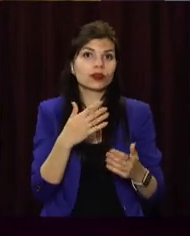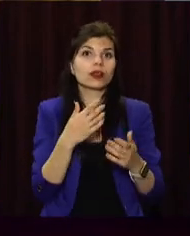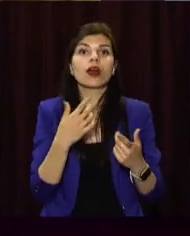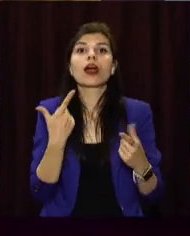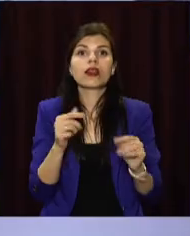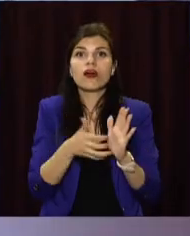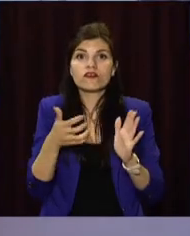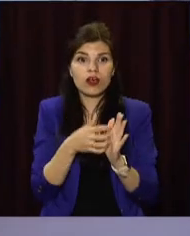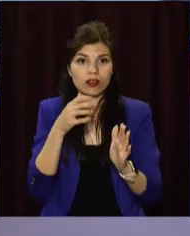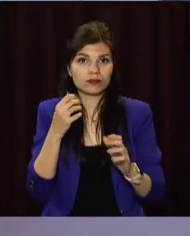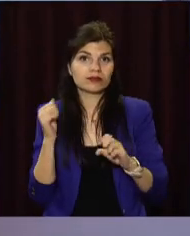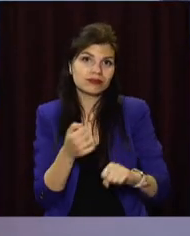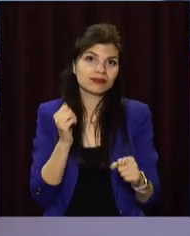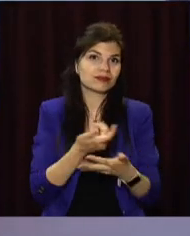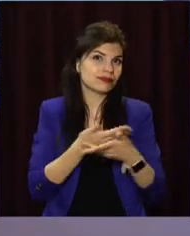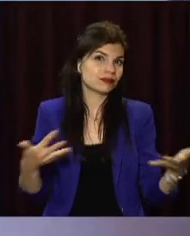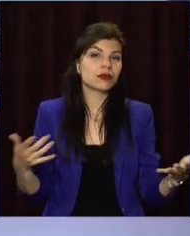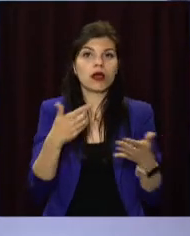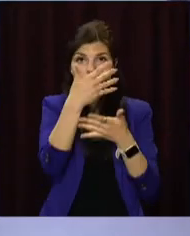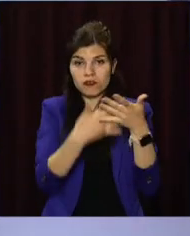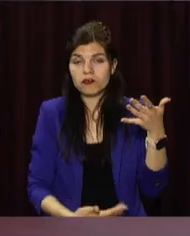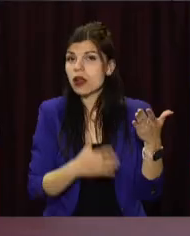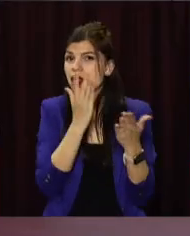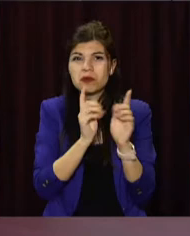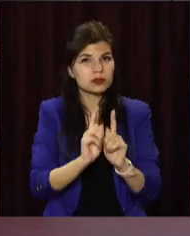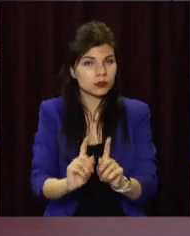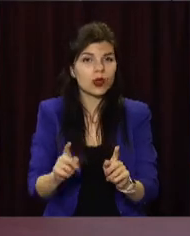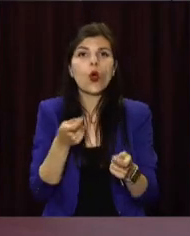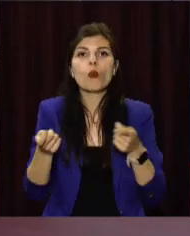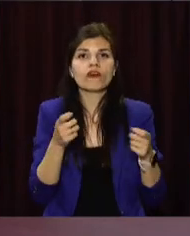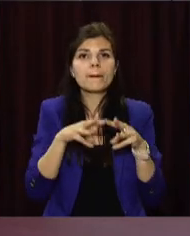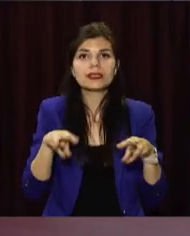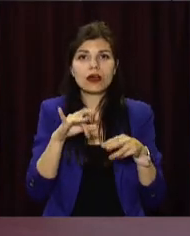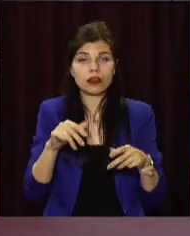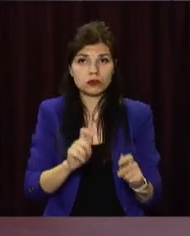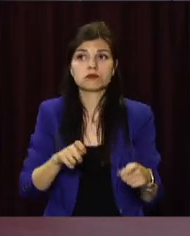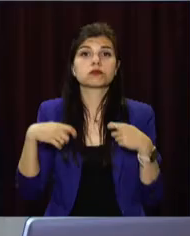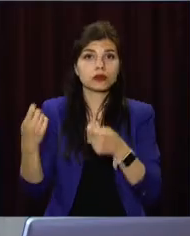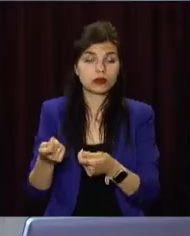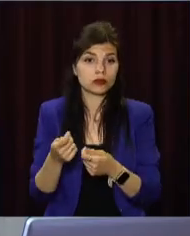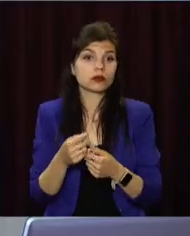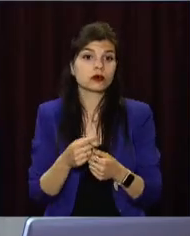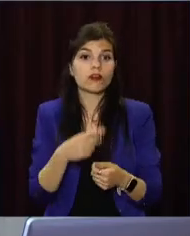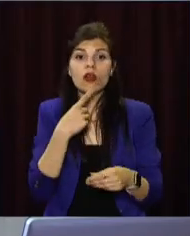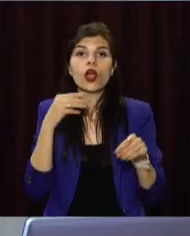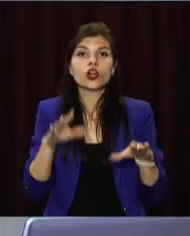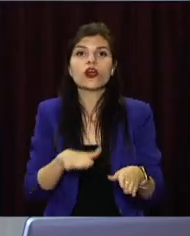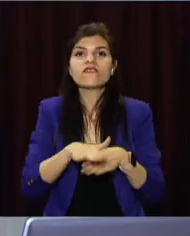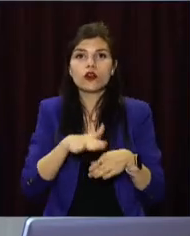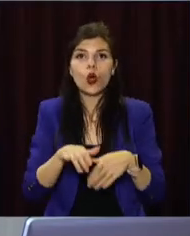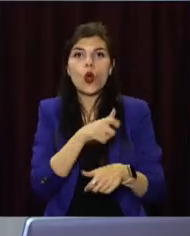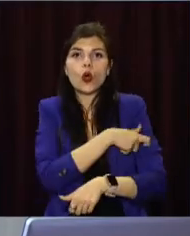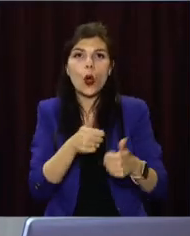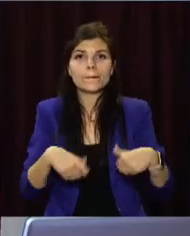де бракує фахівців. Відповідні списки із вакансіями передали до управління міськради керівники КП. Рішенням виконавчого